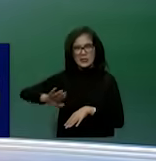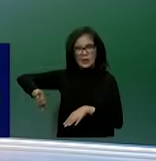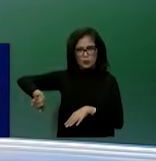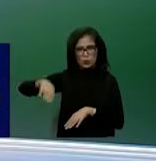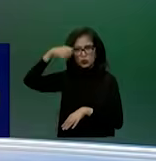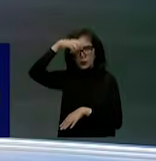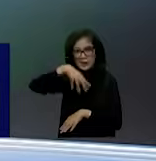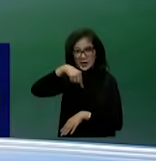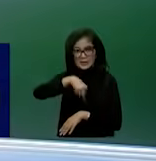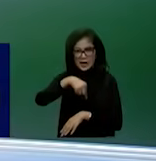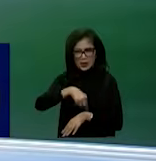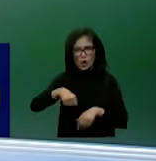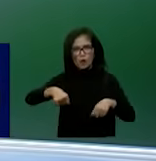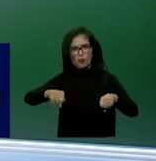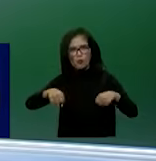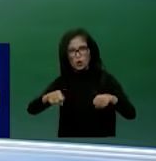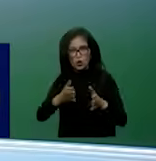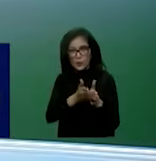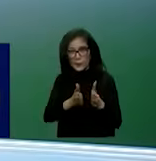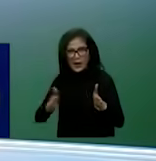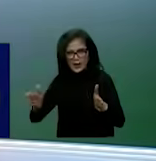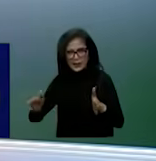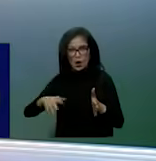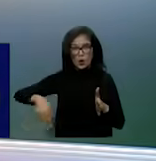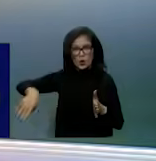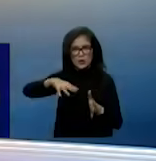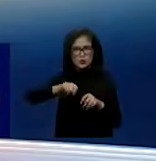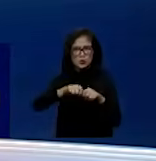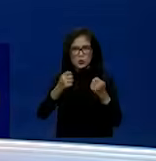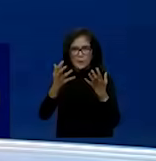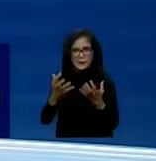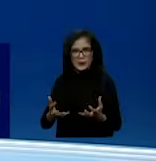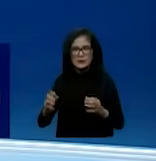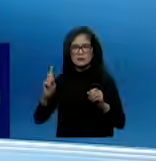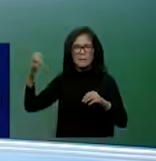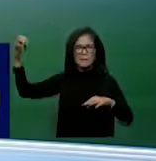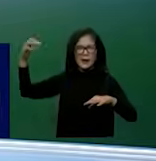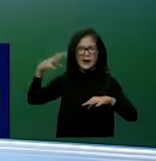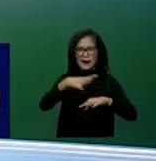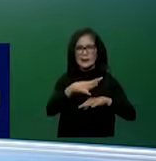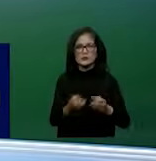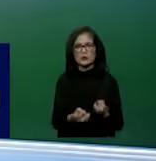Sejumlah sepeda motor yang diparkir di sekitar lokasi rusak akibat terpapar panas.